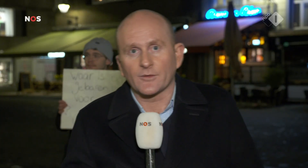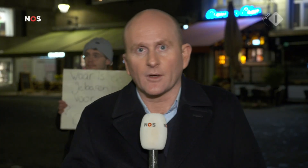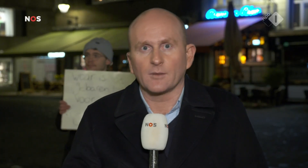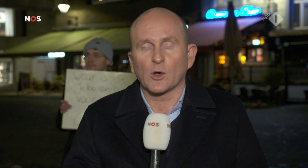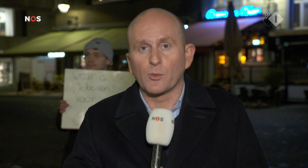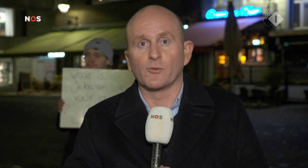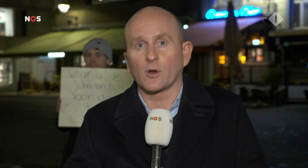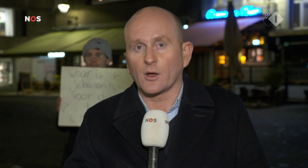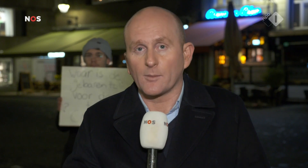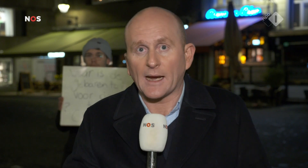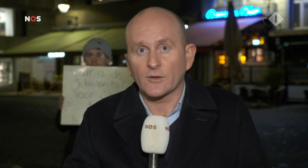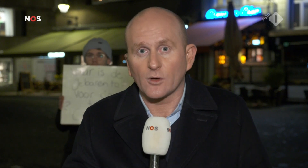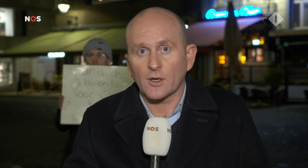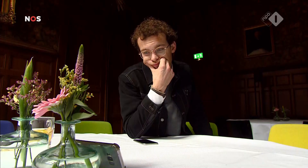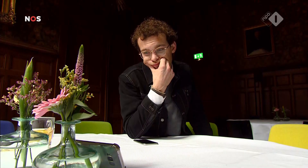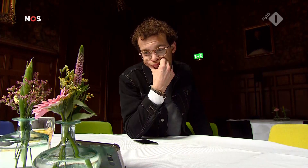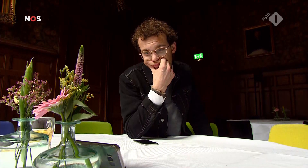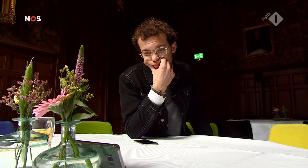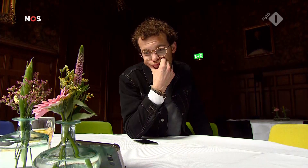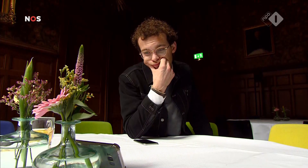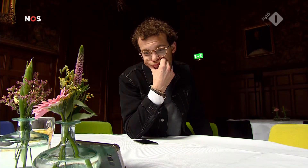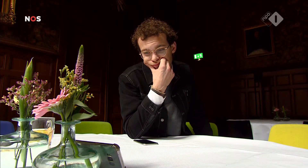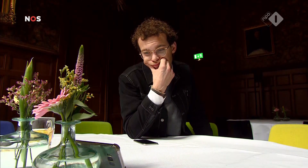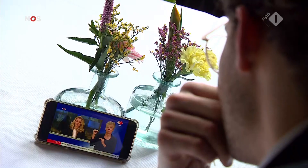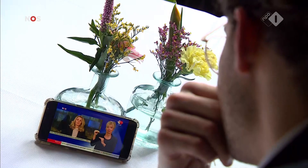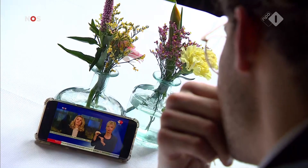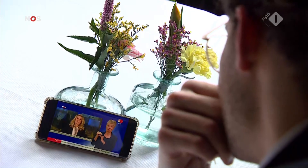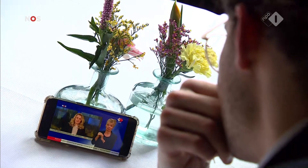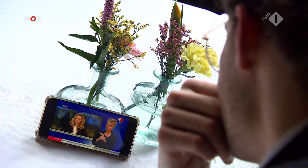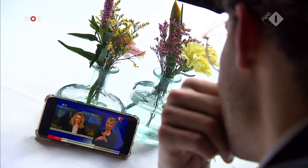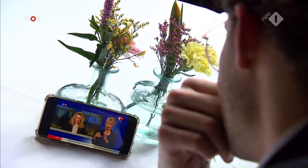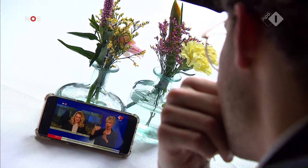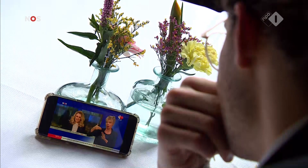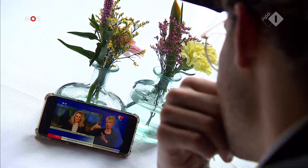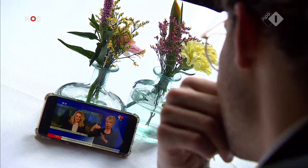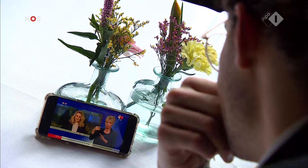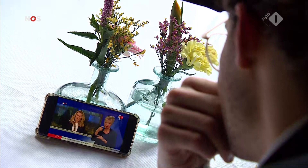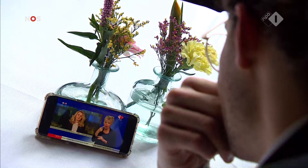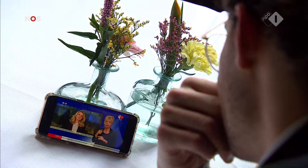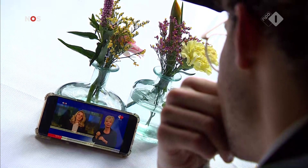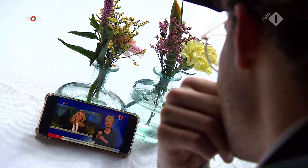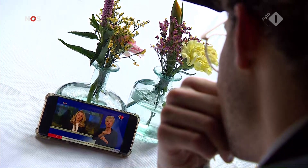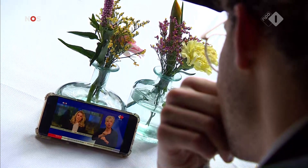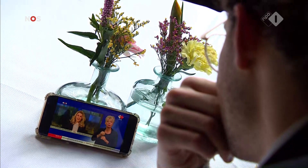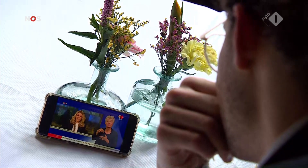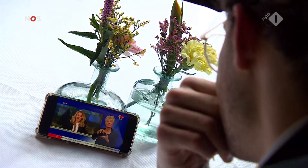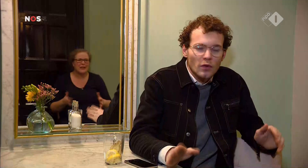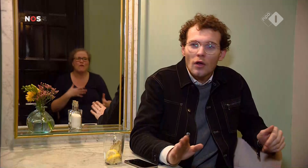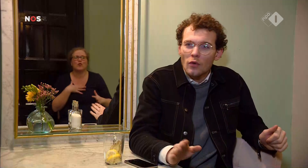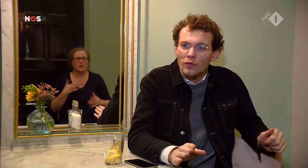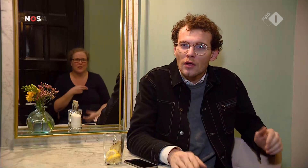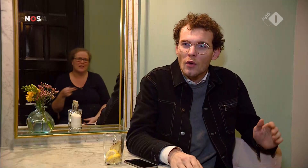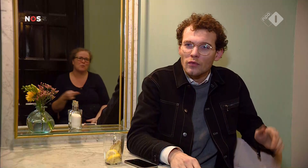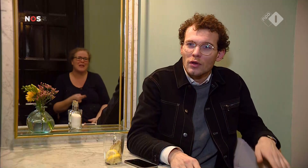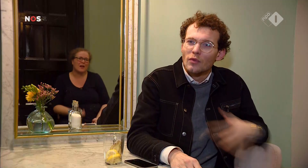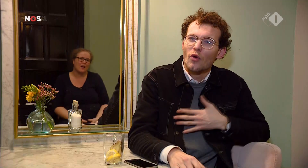Staat iemand met een oproep voor een gebarentolk? Wat krijg jij dan nu niet mee? Of hoe krijg je het anders mee? Kun je dat eens uitleggen? Bij ondertiteling